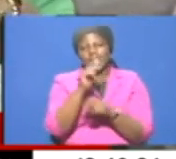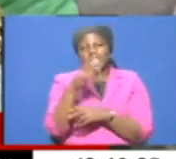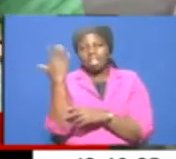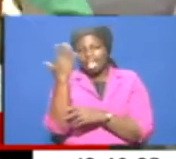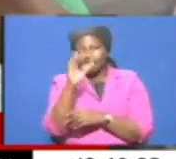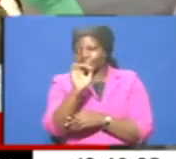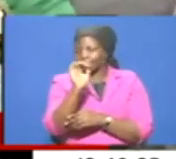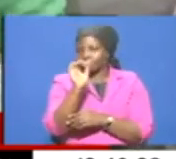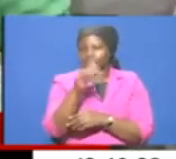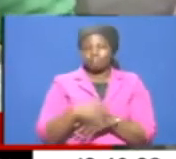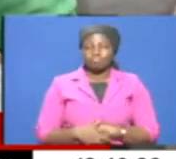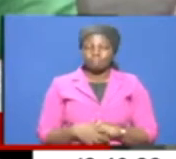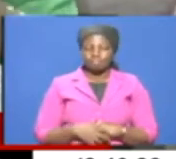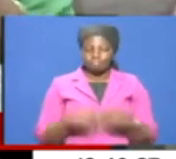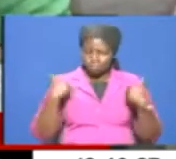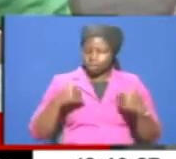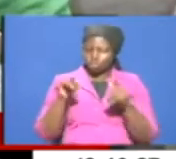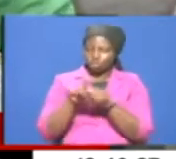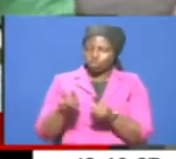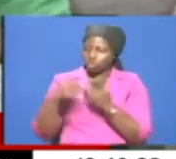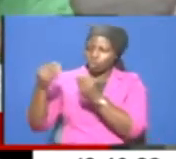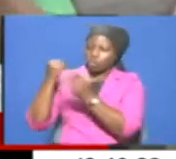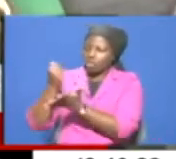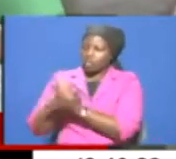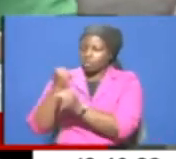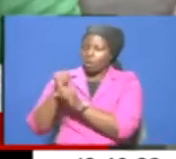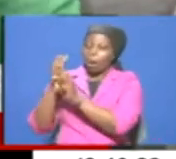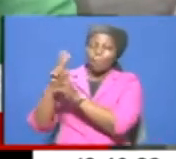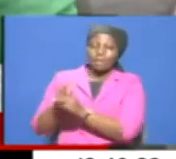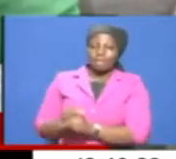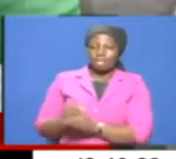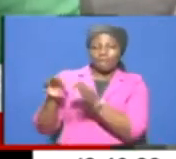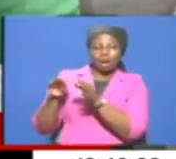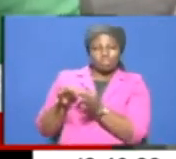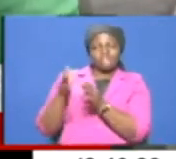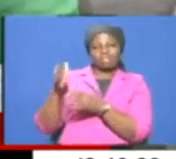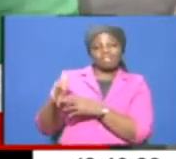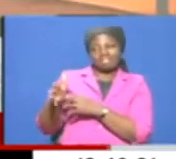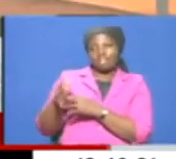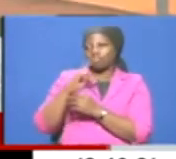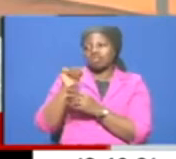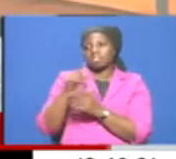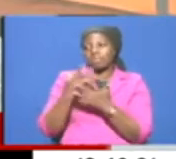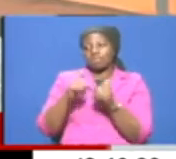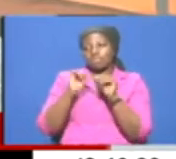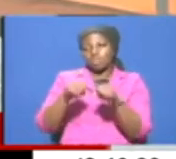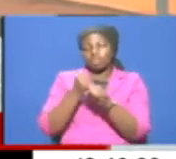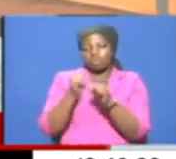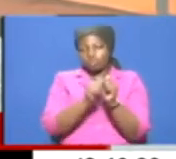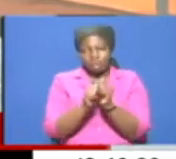hivyo ni kitu ambao sisi wote tunaweza fanya na iwe ikamekamilika. Tuzungumzie nafasi ya vijana kuhusiana